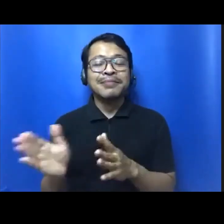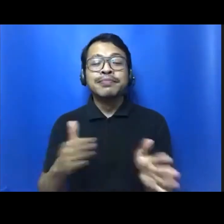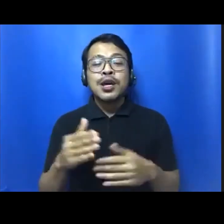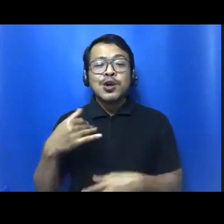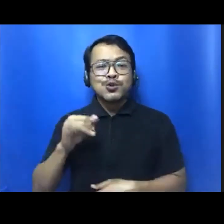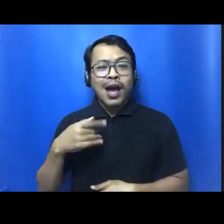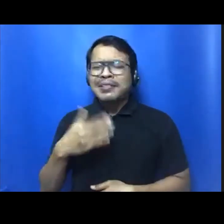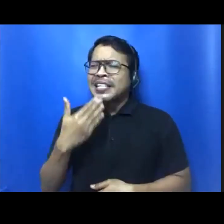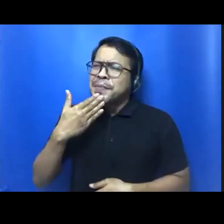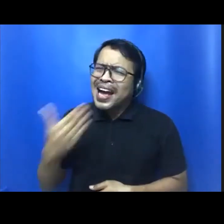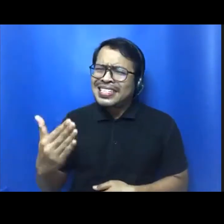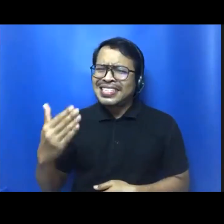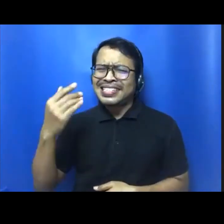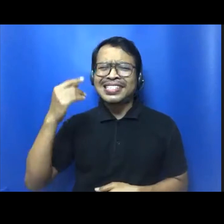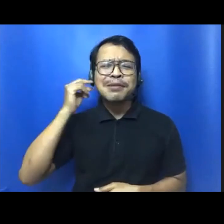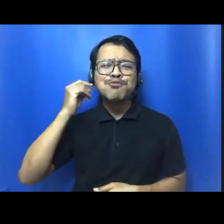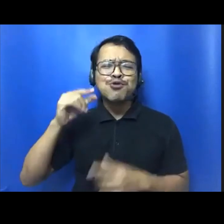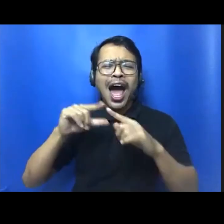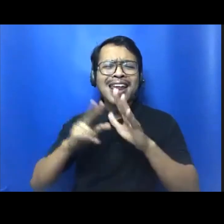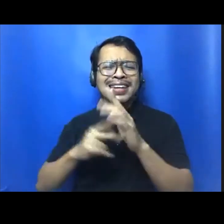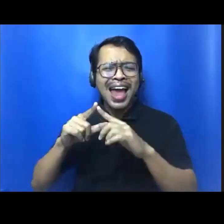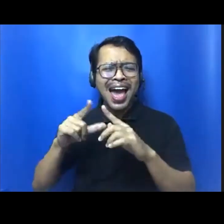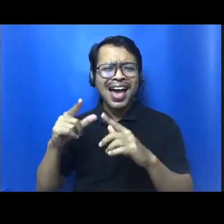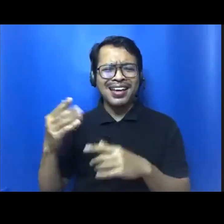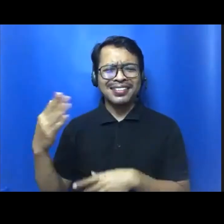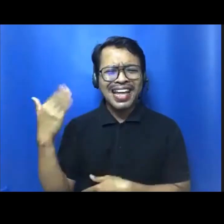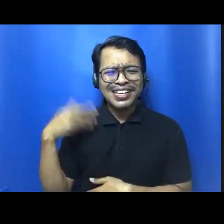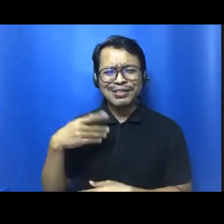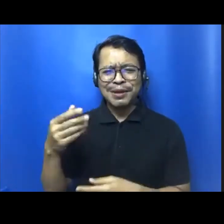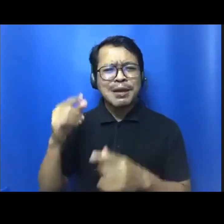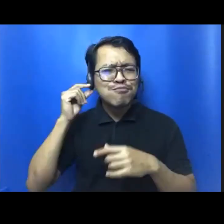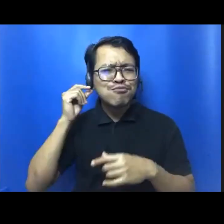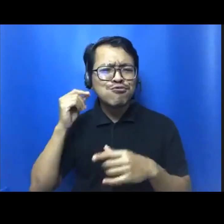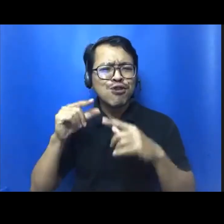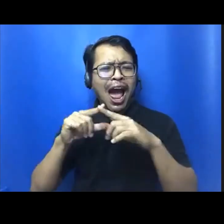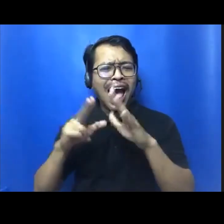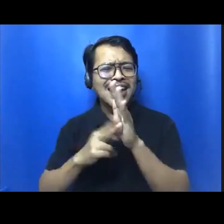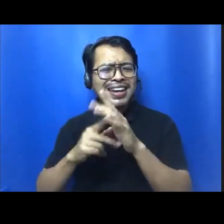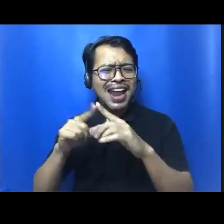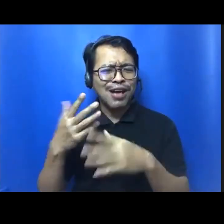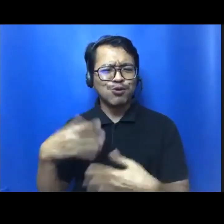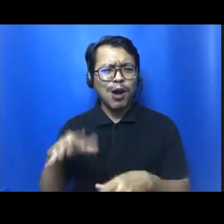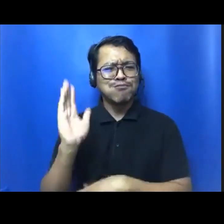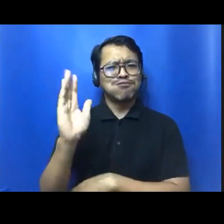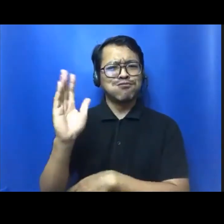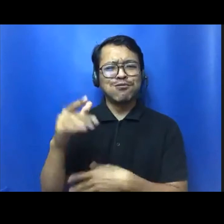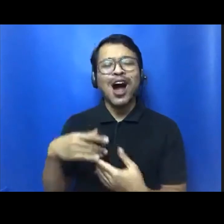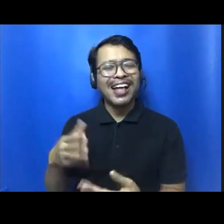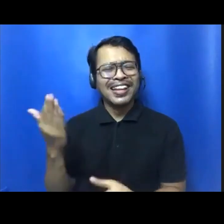yang luar biasa. Apa yang disampaikan Bu Ana adalah contoh dari Merdeka Belajar yang